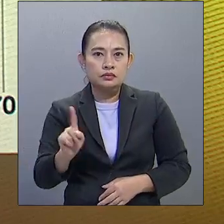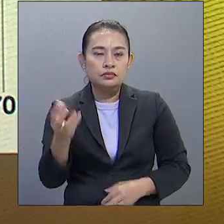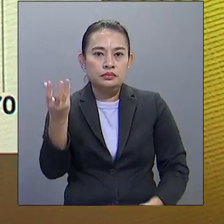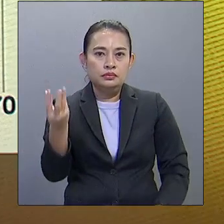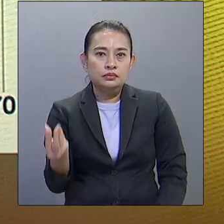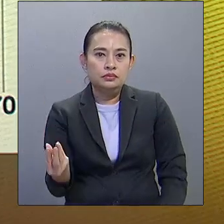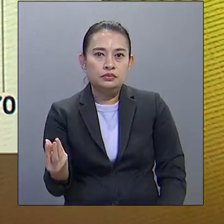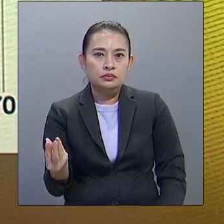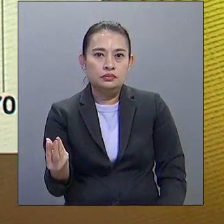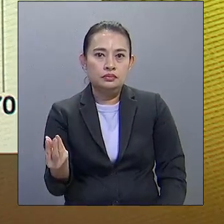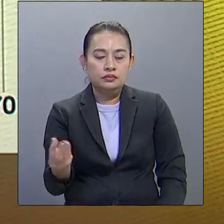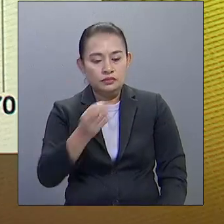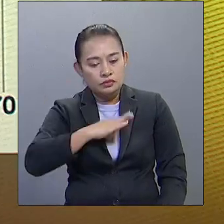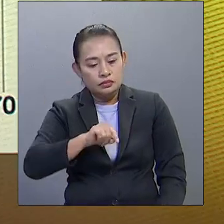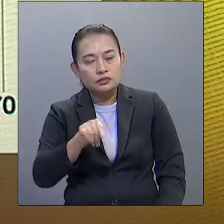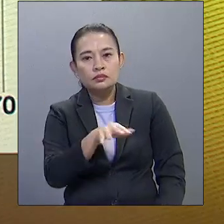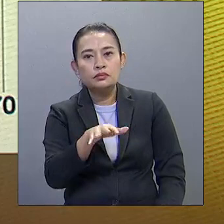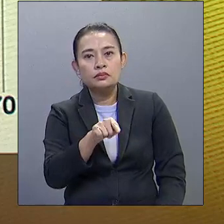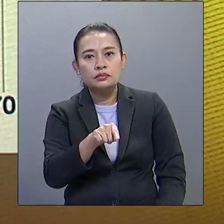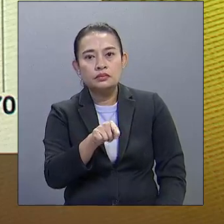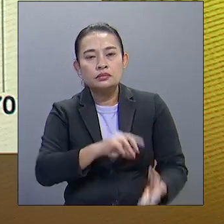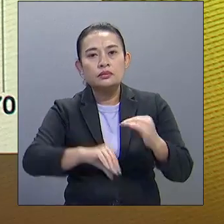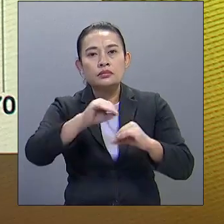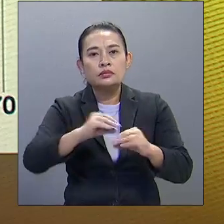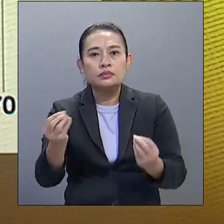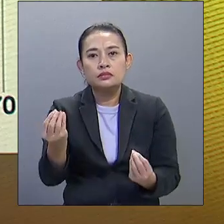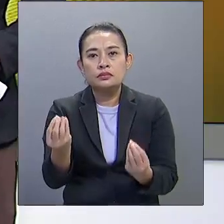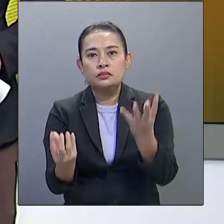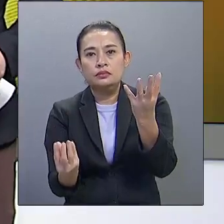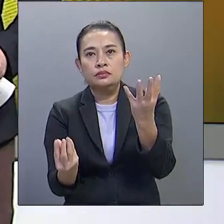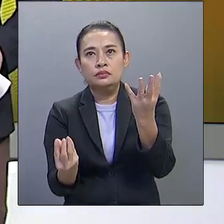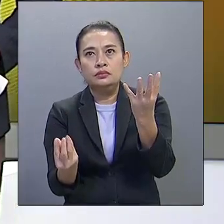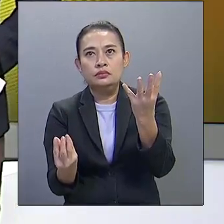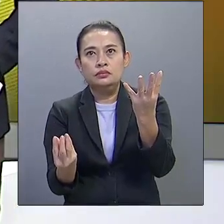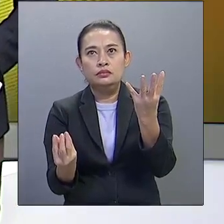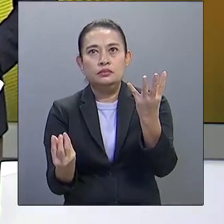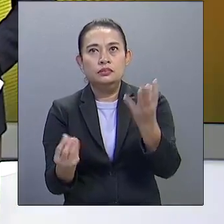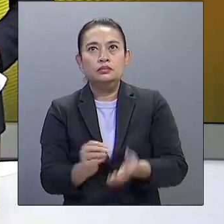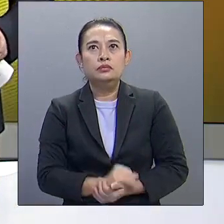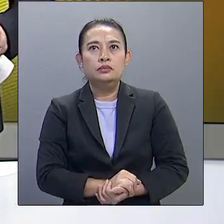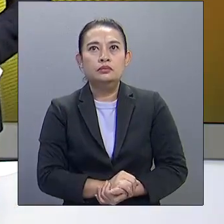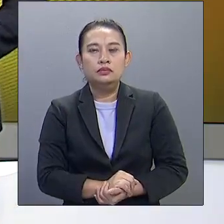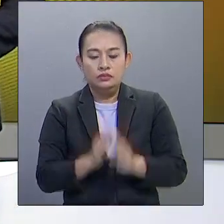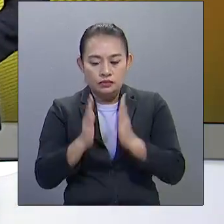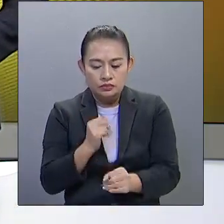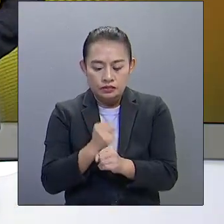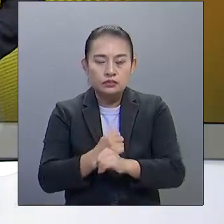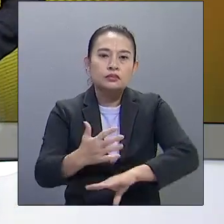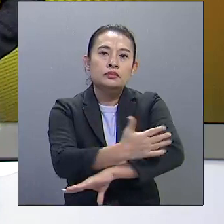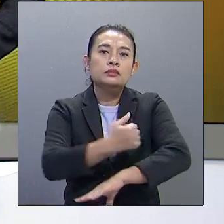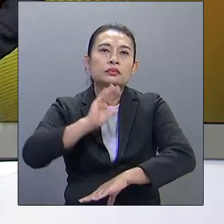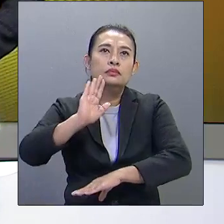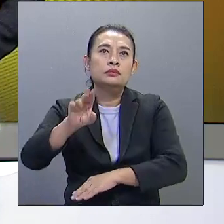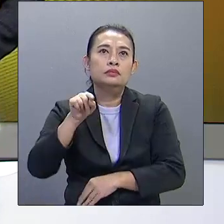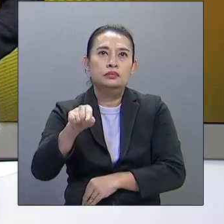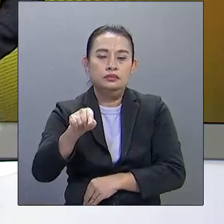และคนที่ไม่ค่อยกังวลนั้นเพิ่มจำนวนมากขึ้นค่ะนักการเมืองจากพรรคิพิกันบางคนนะ